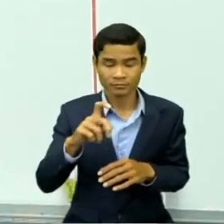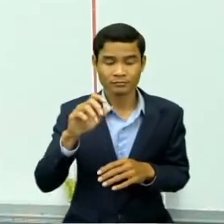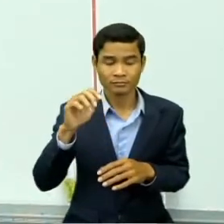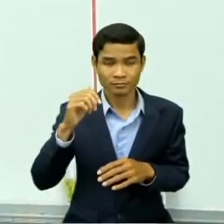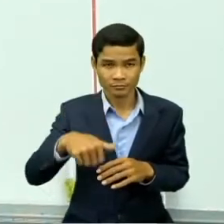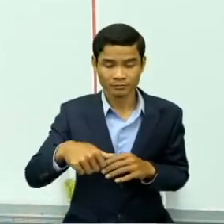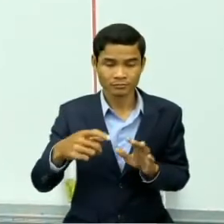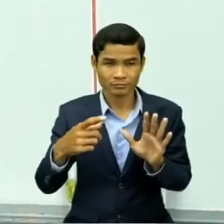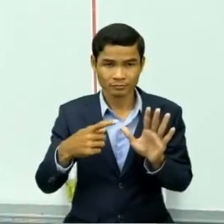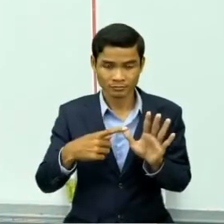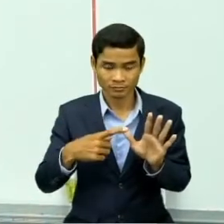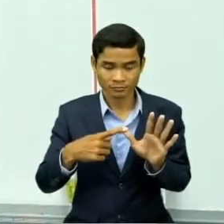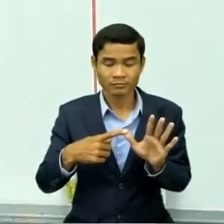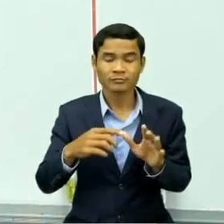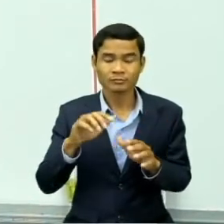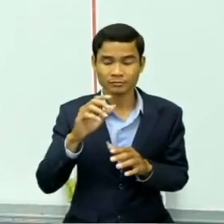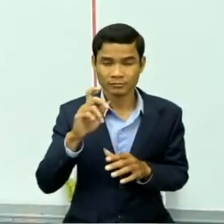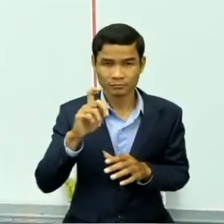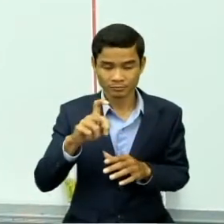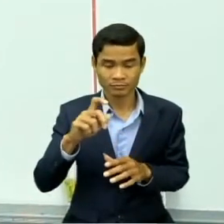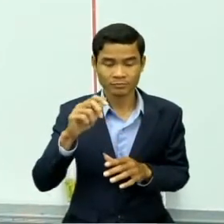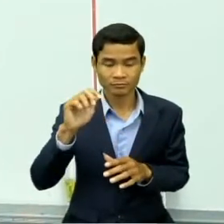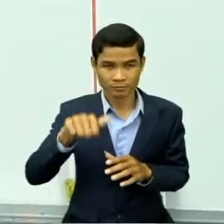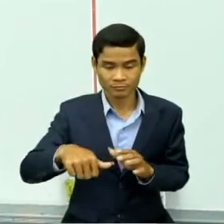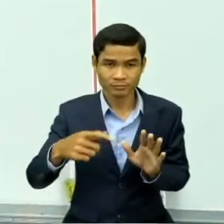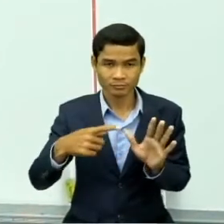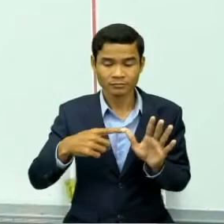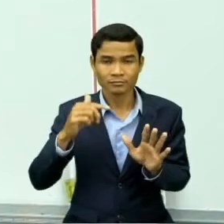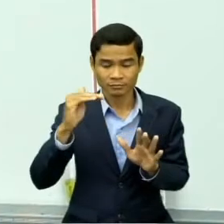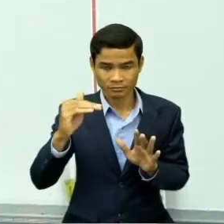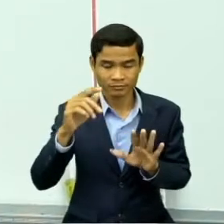ភញចាកូន